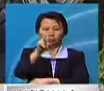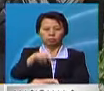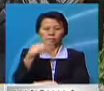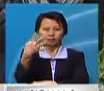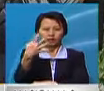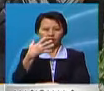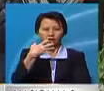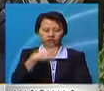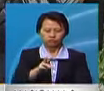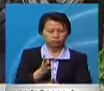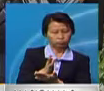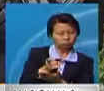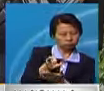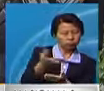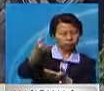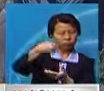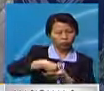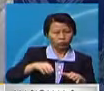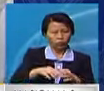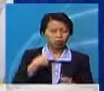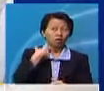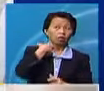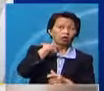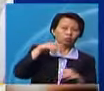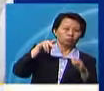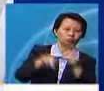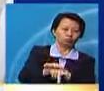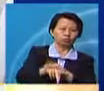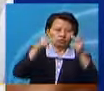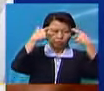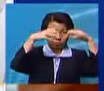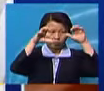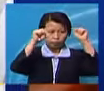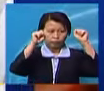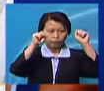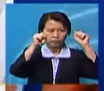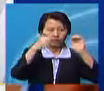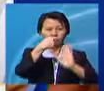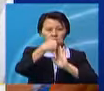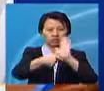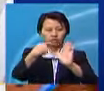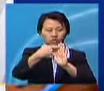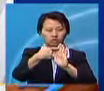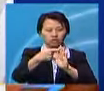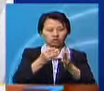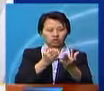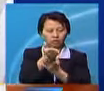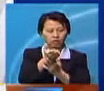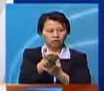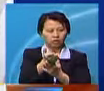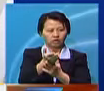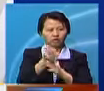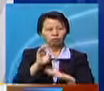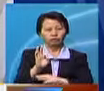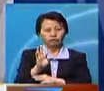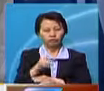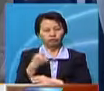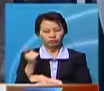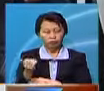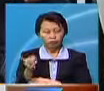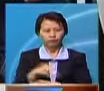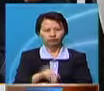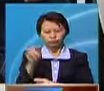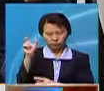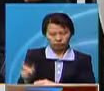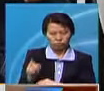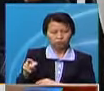lalu setelah disyaki terlibat membuat ugutan bunuh terhadap Presiden dan Perdana Menteri Sri Lanka menerusi laman akaun Facebook miliknya.